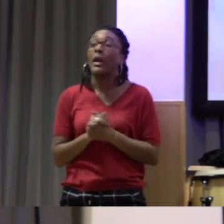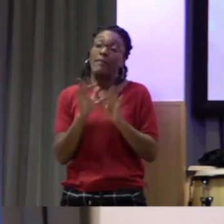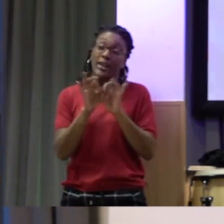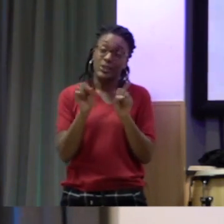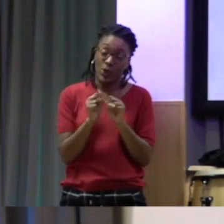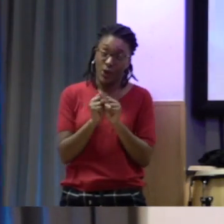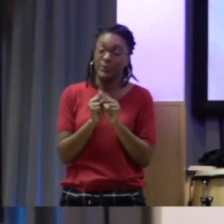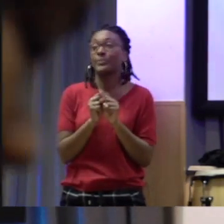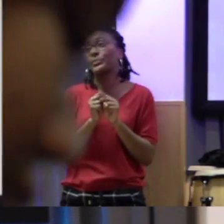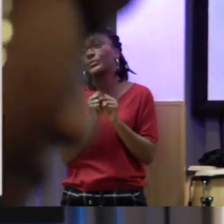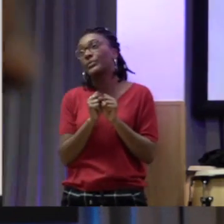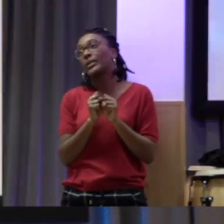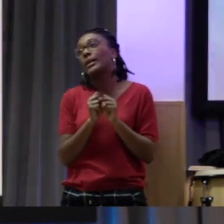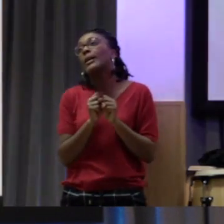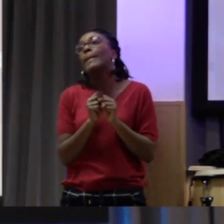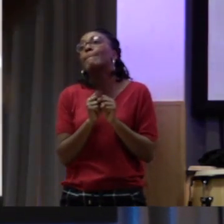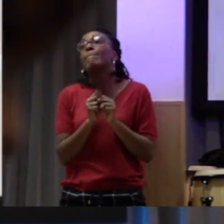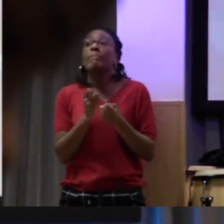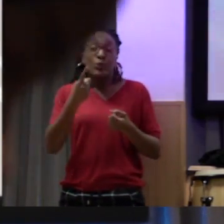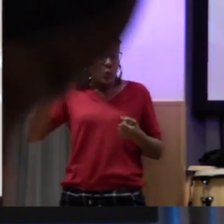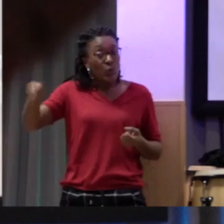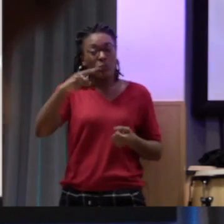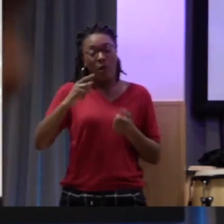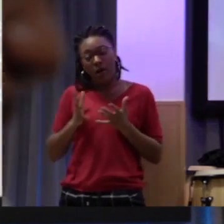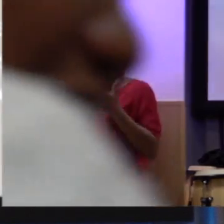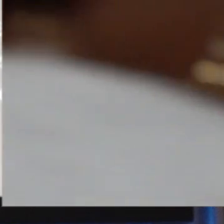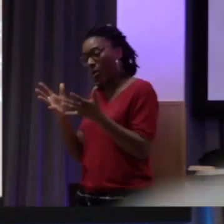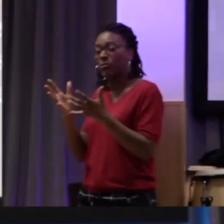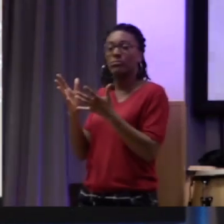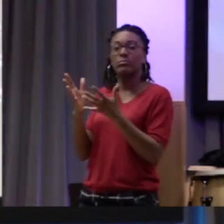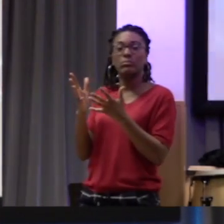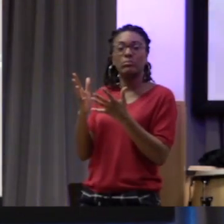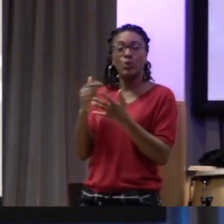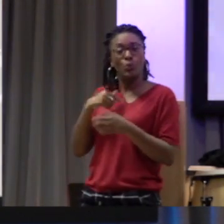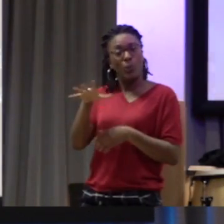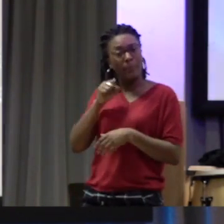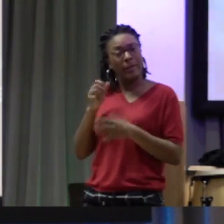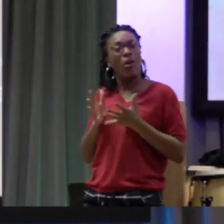sœurs, nous avons pris un engagement devant le Seigneur.